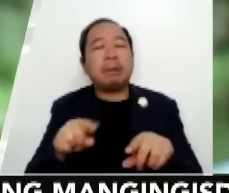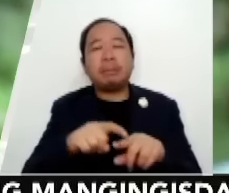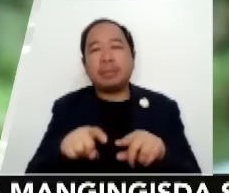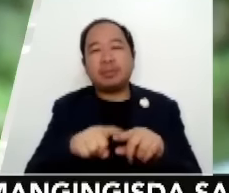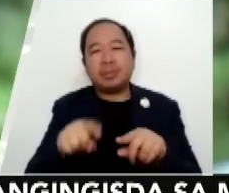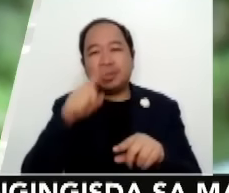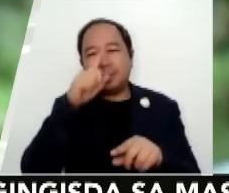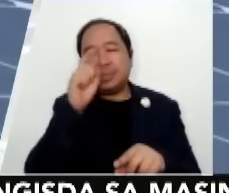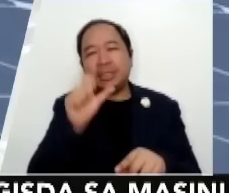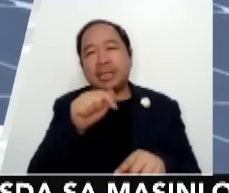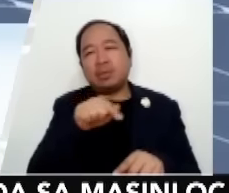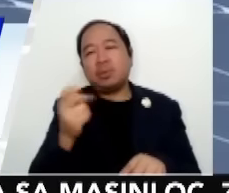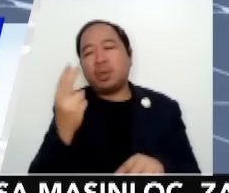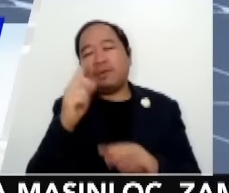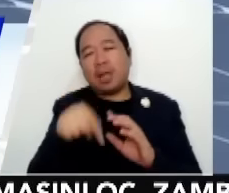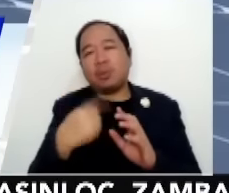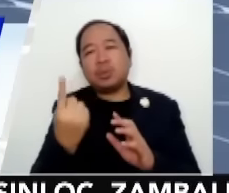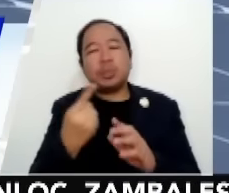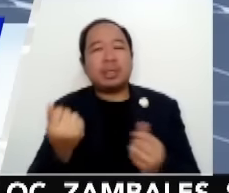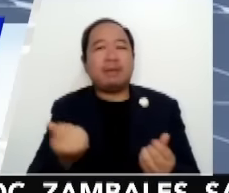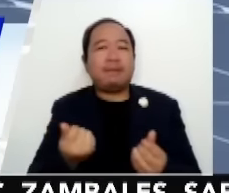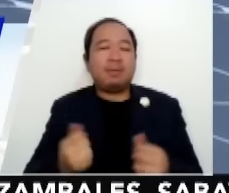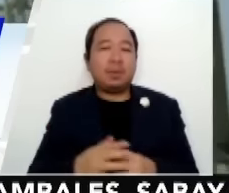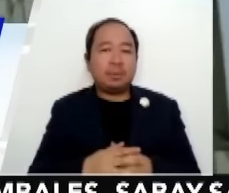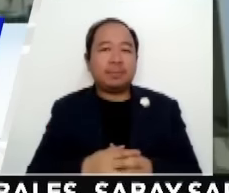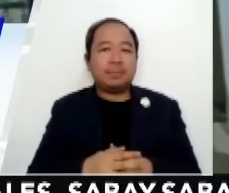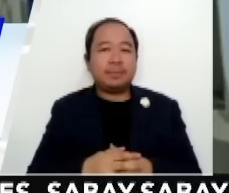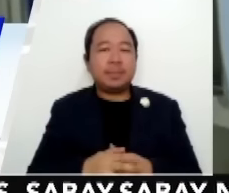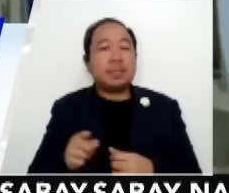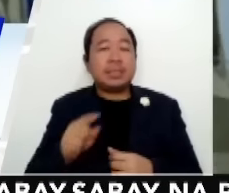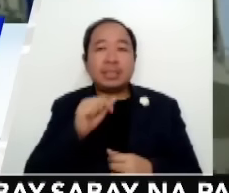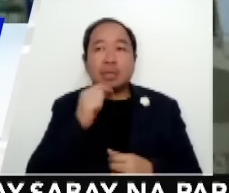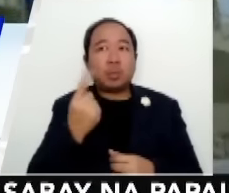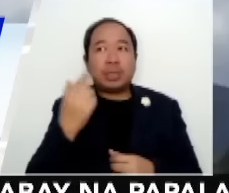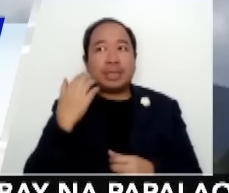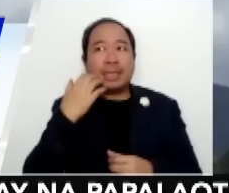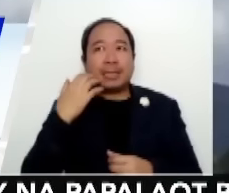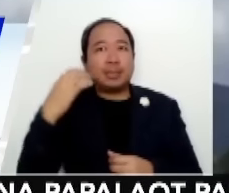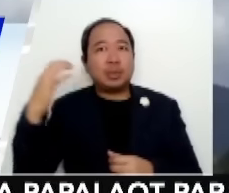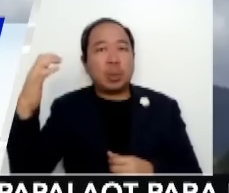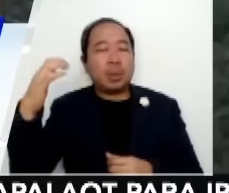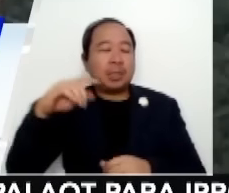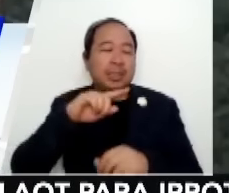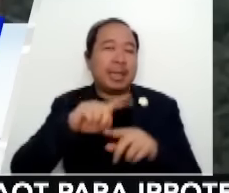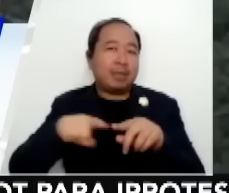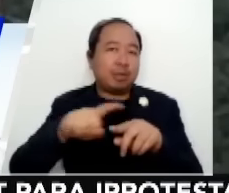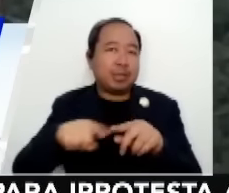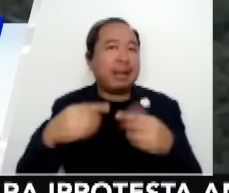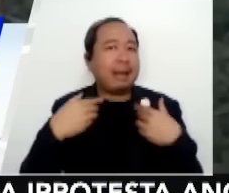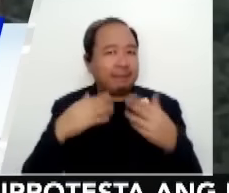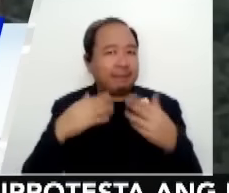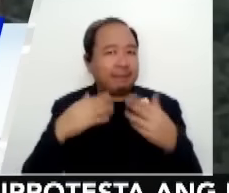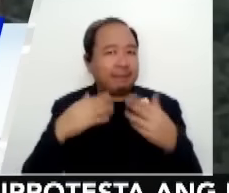lang siya available eh. Hindi lang naman solar energy ang pinalalakas at meron sa kasulukuyan ang Pilipinas.